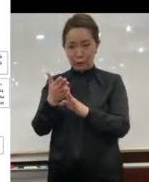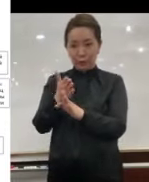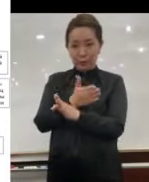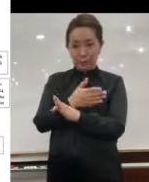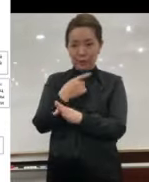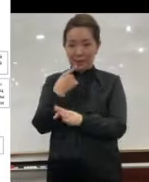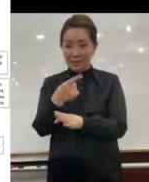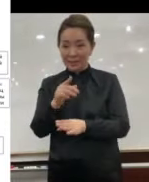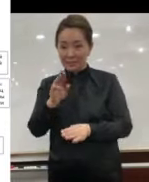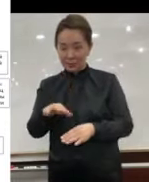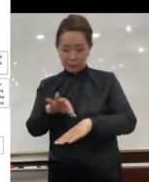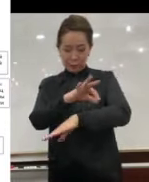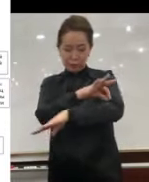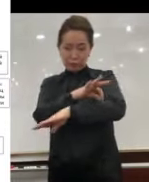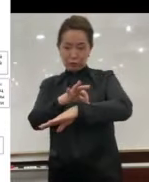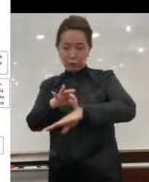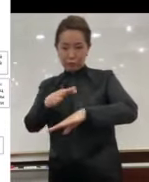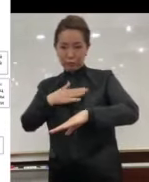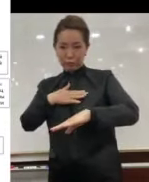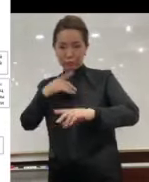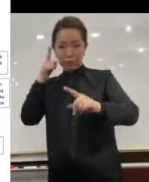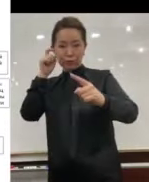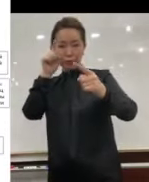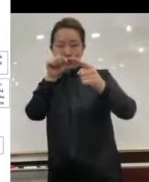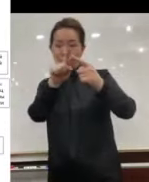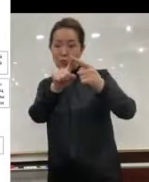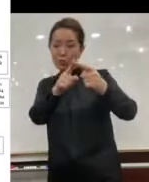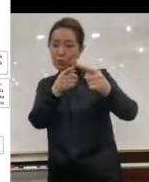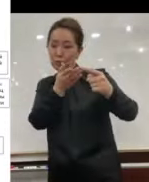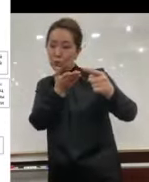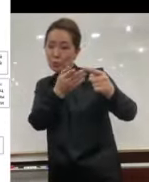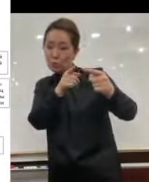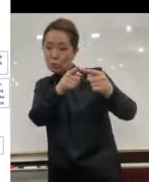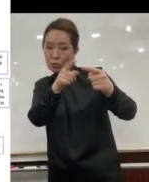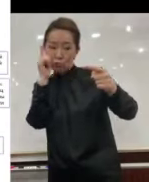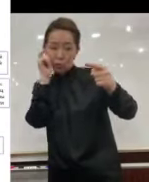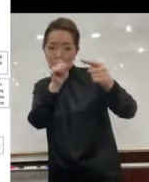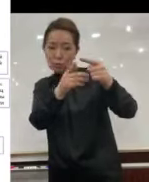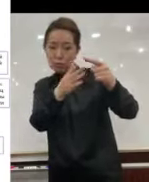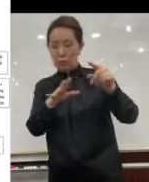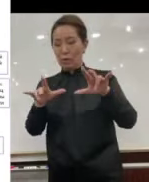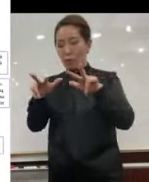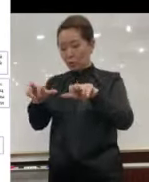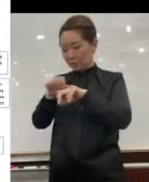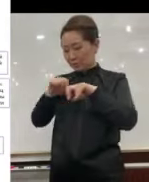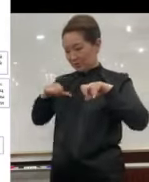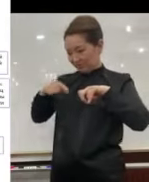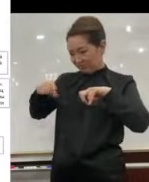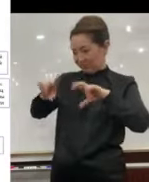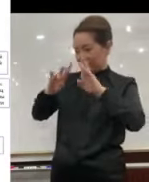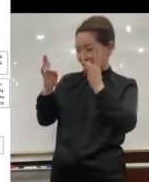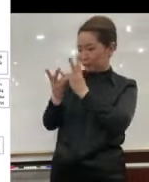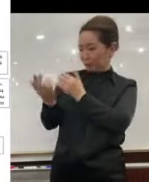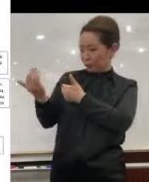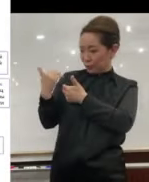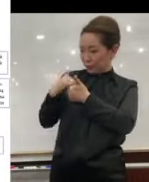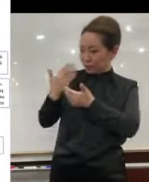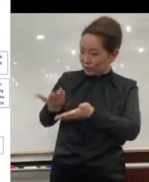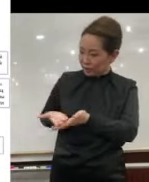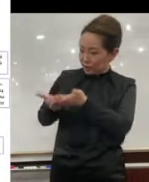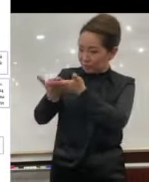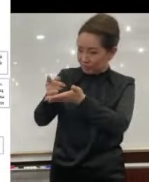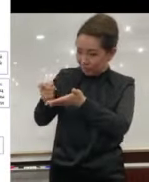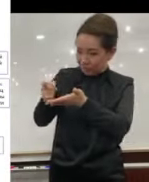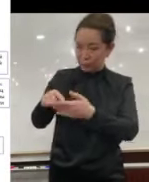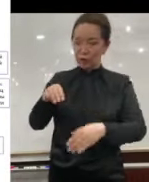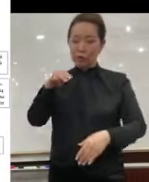байгаа дээр төслийн зорилго маань юу вэ гэхээр хөгжлийн бишэлтэд иргэдийн нийгмийн оролцоог дэмжих тогтолцоог бэхжүүлэх гэсэн зорилго. За